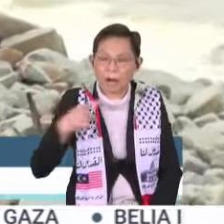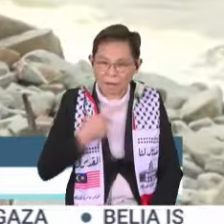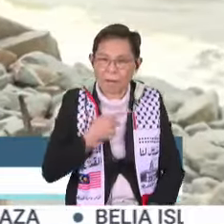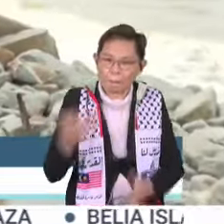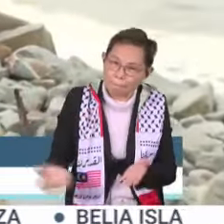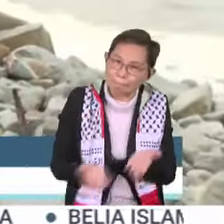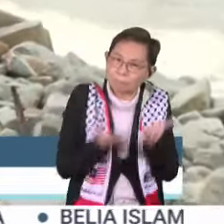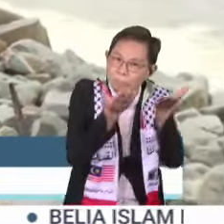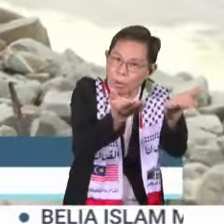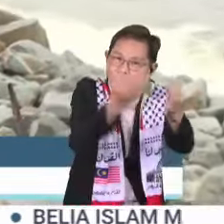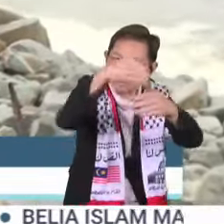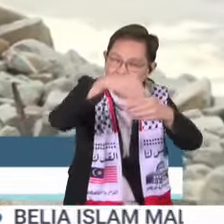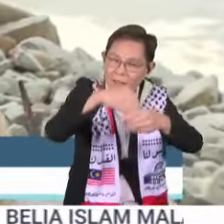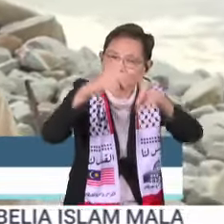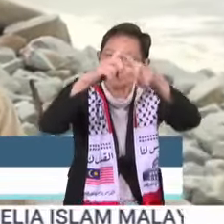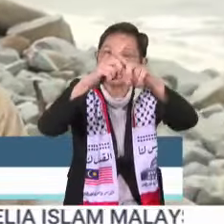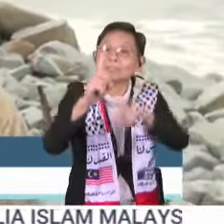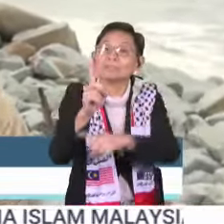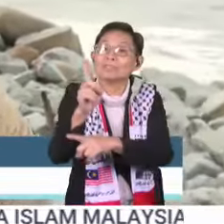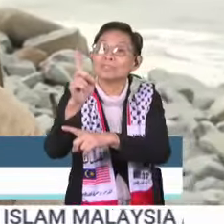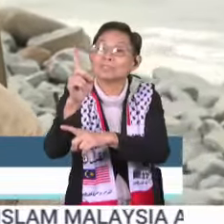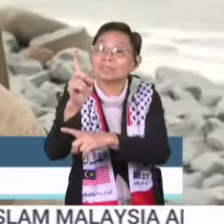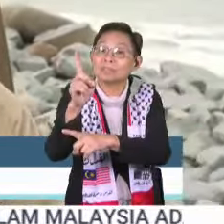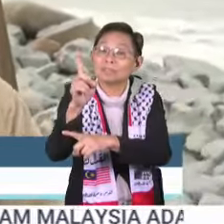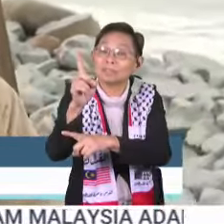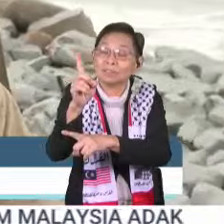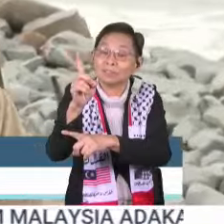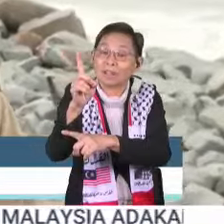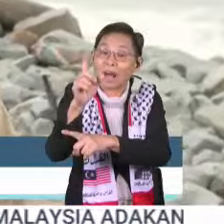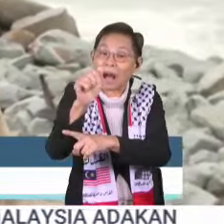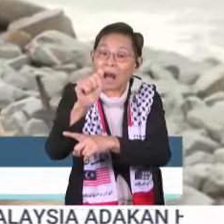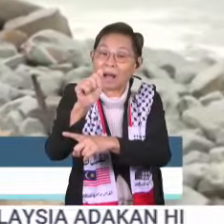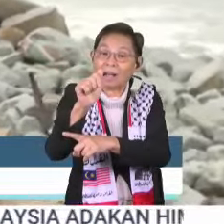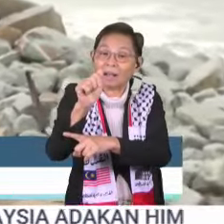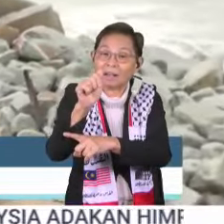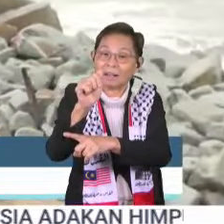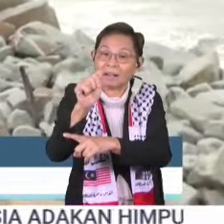benda ni dalam dewan. Dan tadi pun ada...